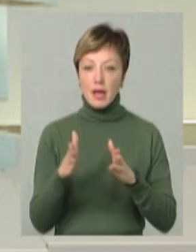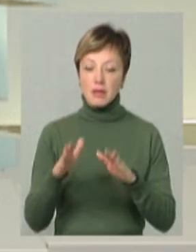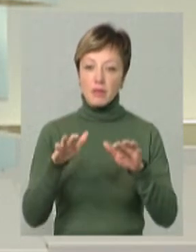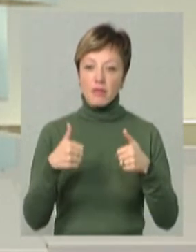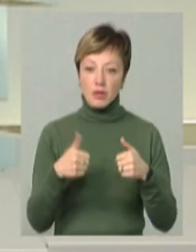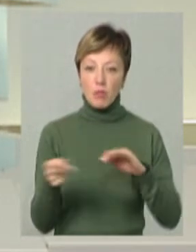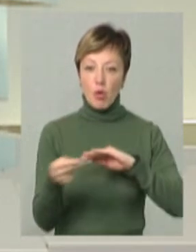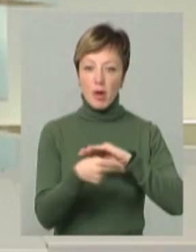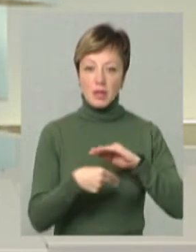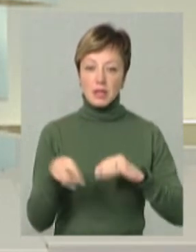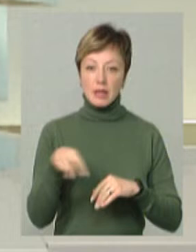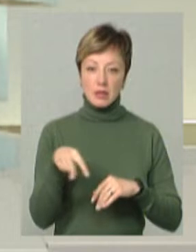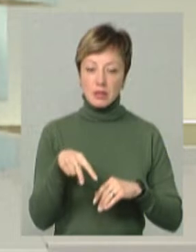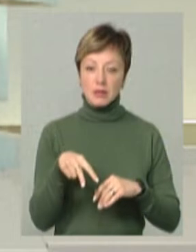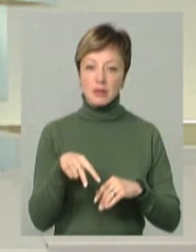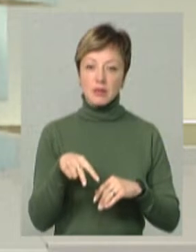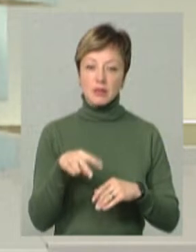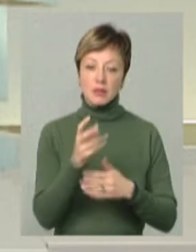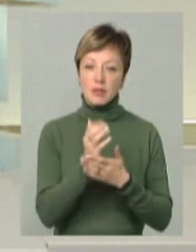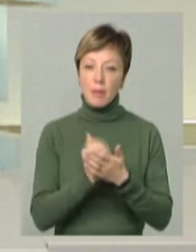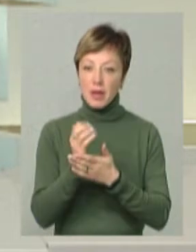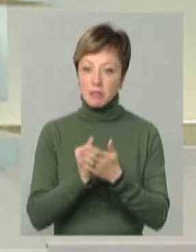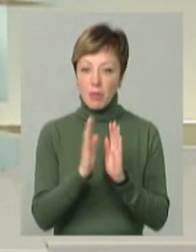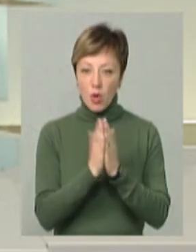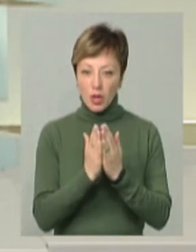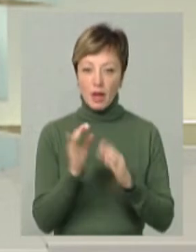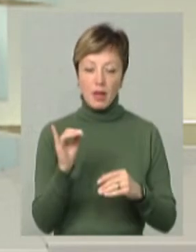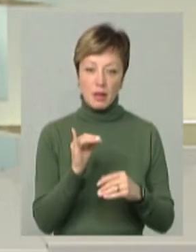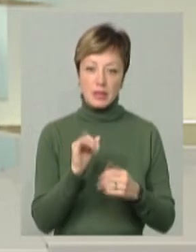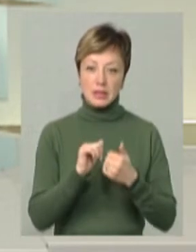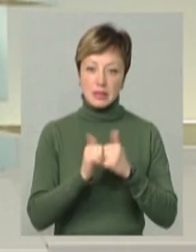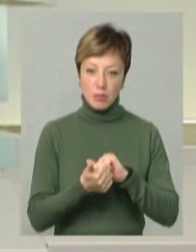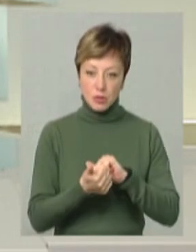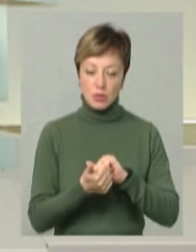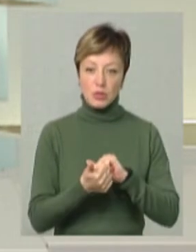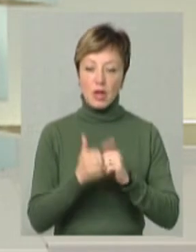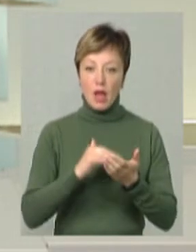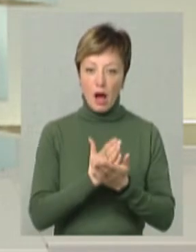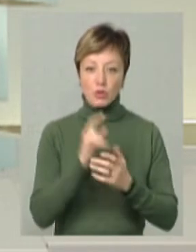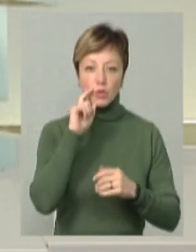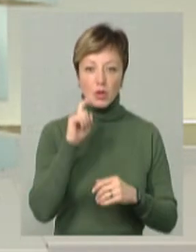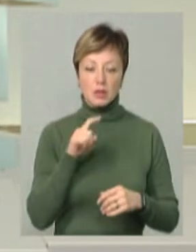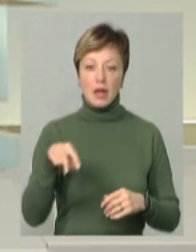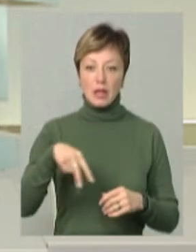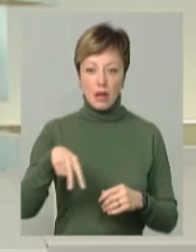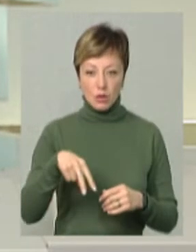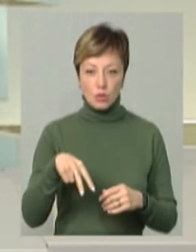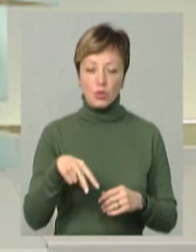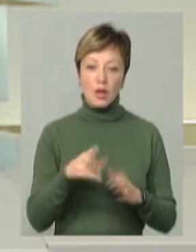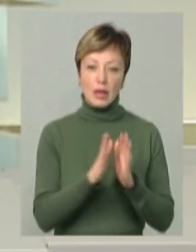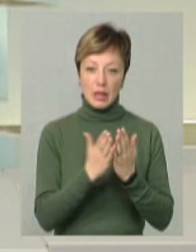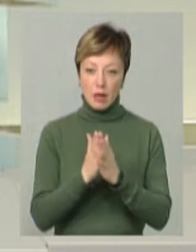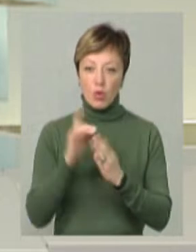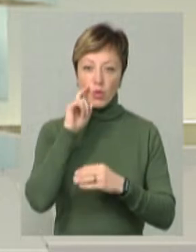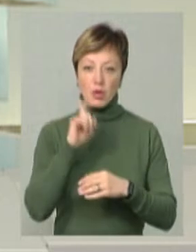вилучення пропагандистської літератури з бібліотечних фондів та її заміщення якісною українською літературою і